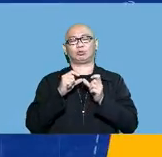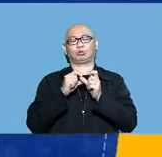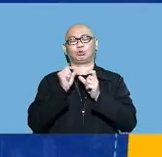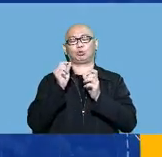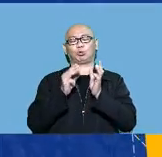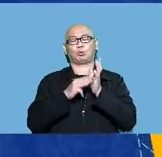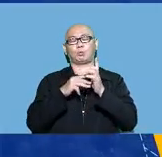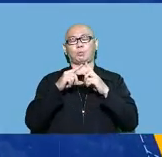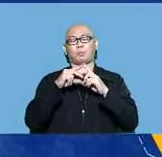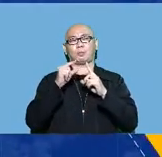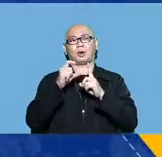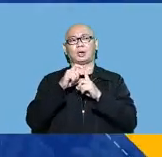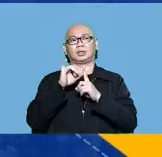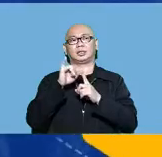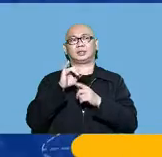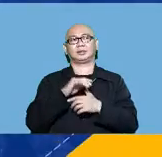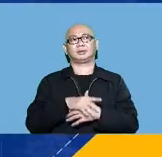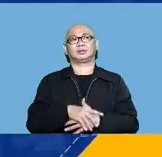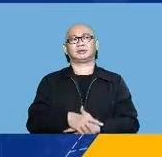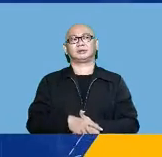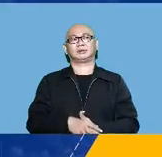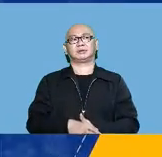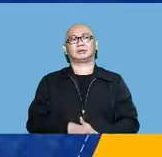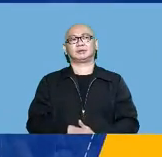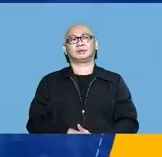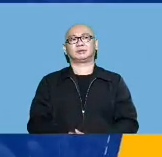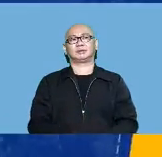jika ada dipersilakan berdiri.